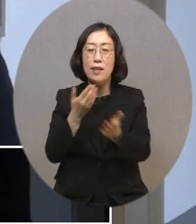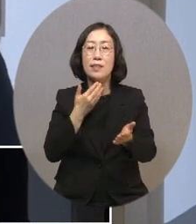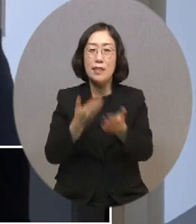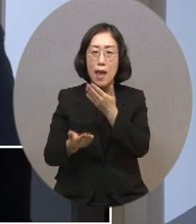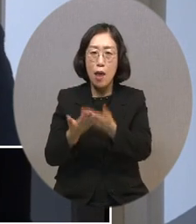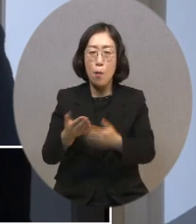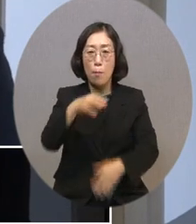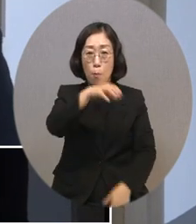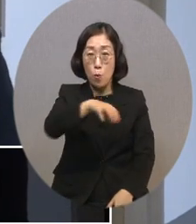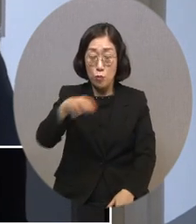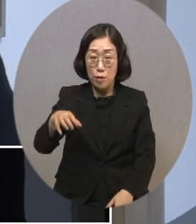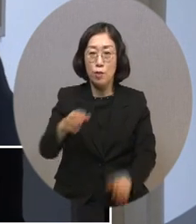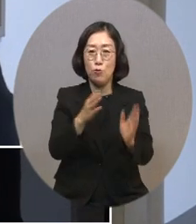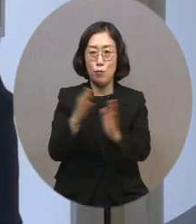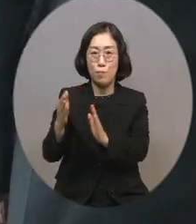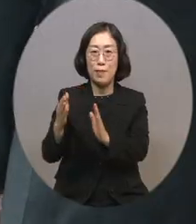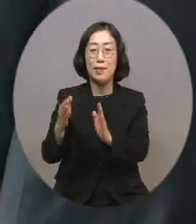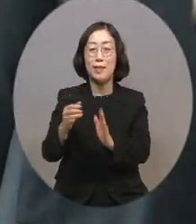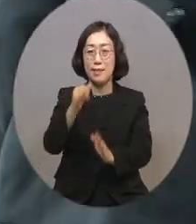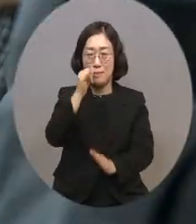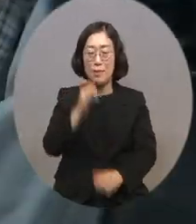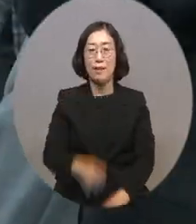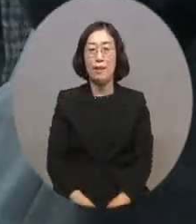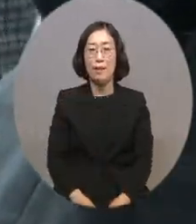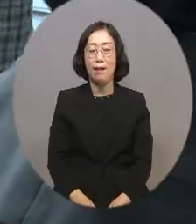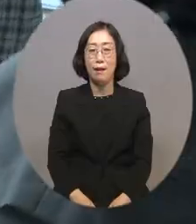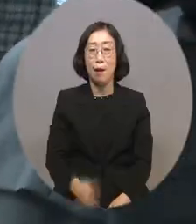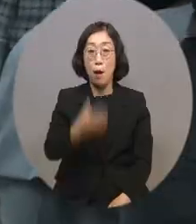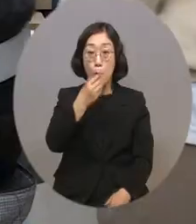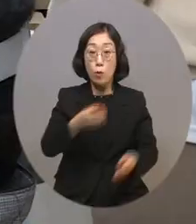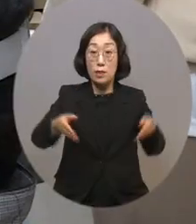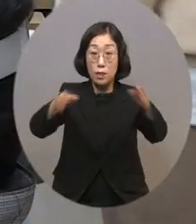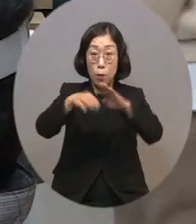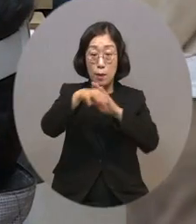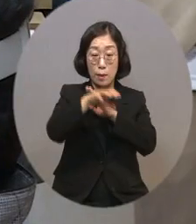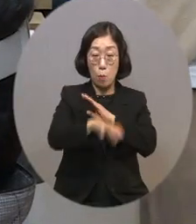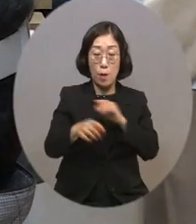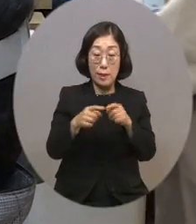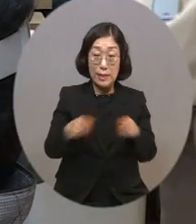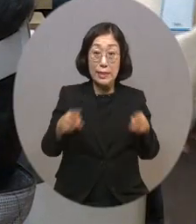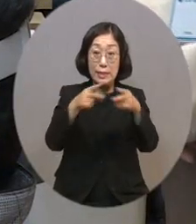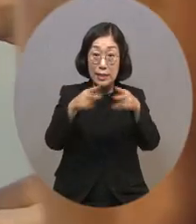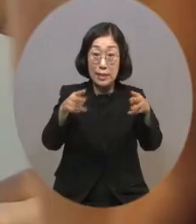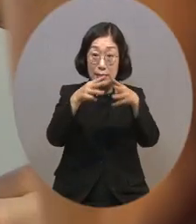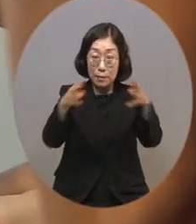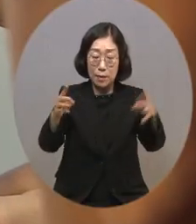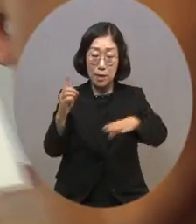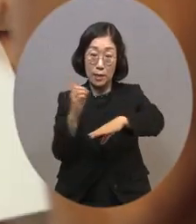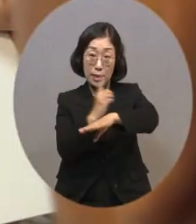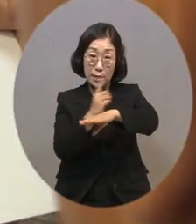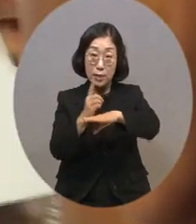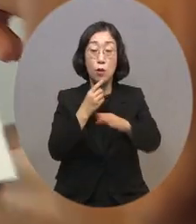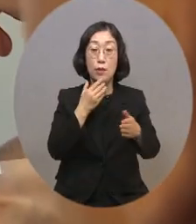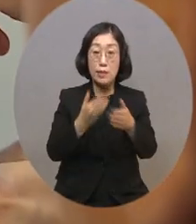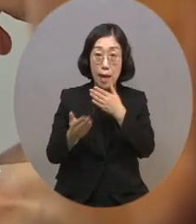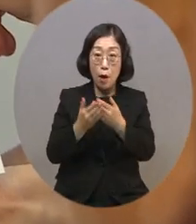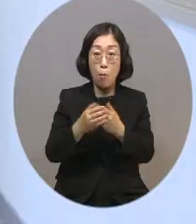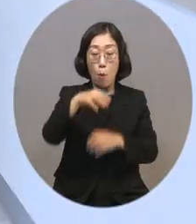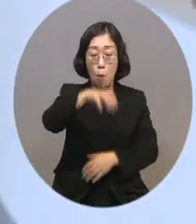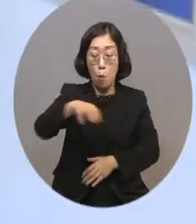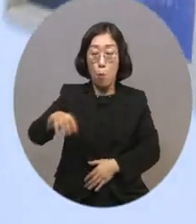디지털 체험전을 준비를 했습니다. 복지관 각 층별로 다양한 디지털 체험존이